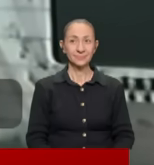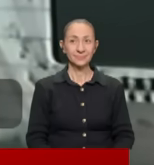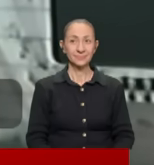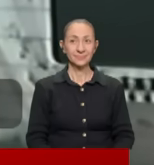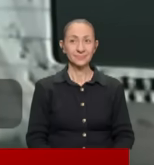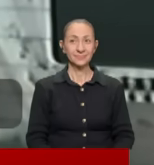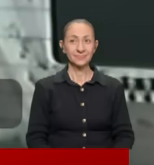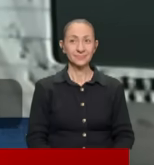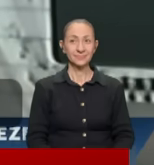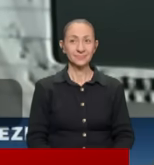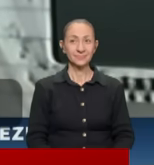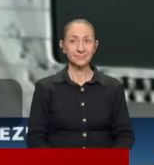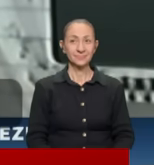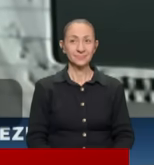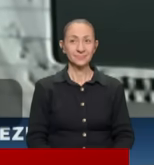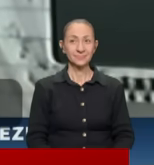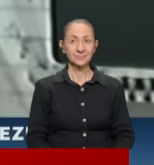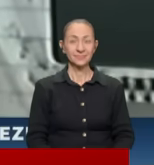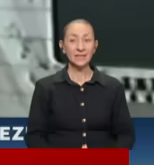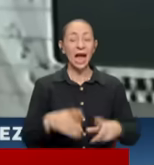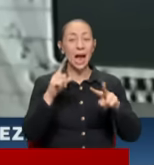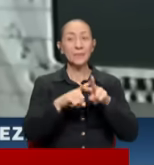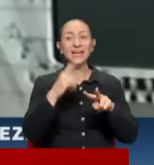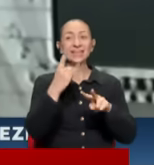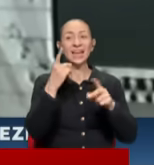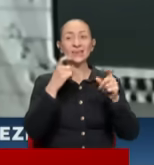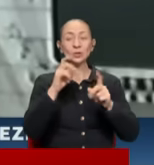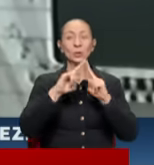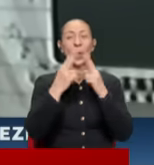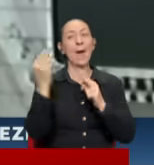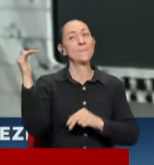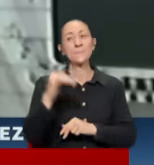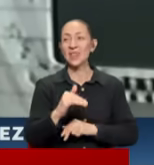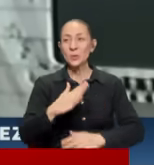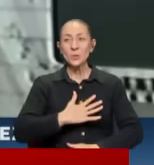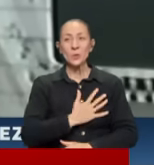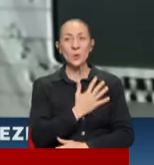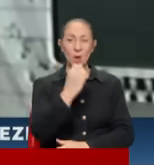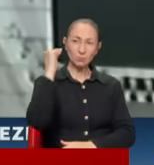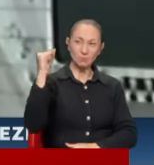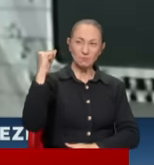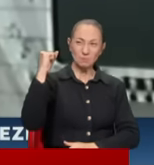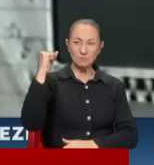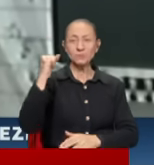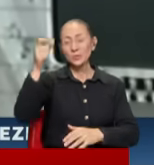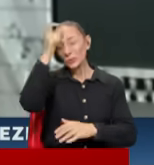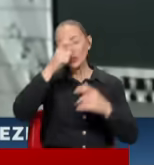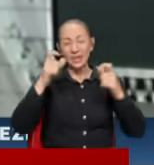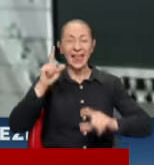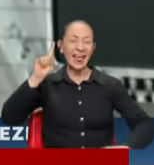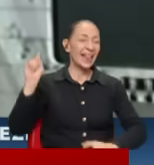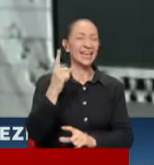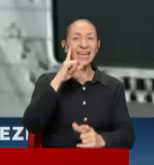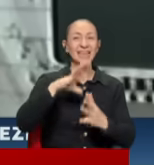heyecanlı gördüğünüz gibi. Gerçekten çok mutlu. Alper Gezer Avcı dünyaya döndü, gururla yumruğunu salladı. Türkiye'nin